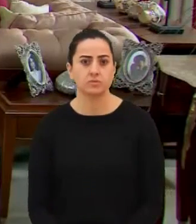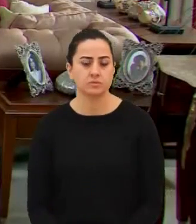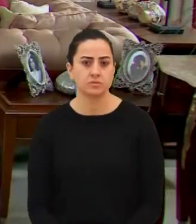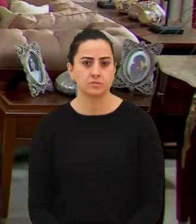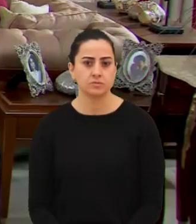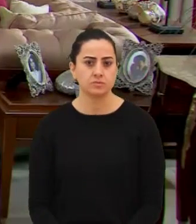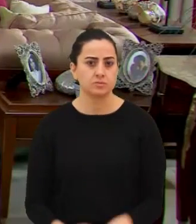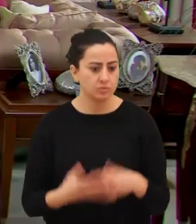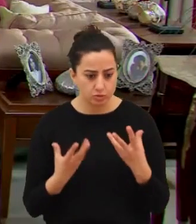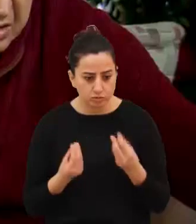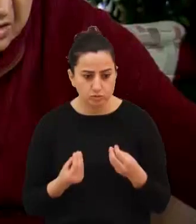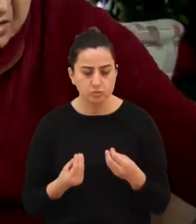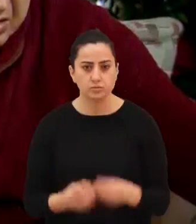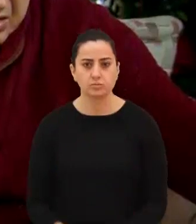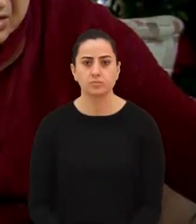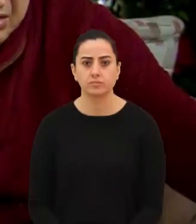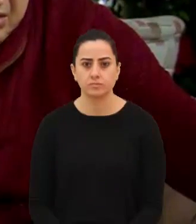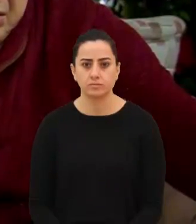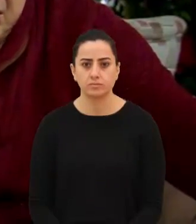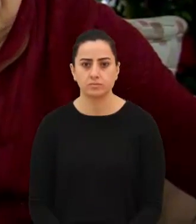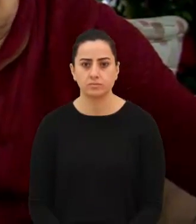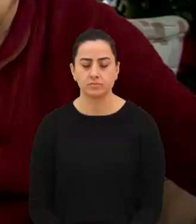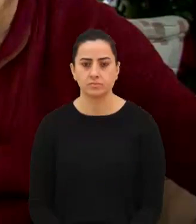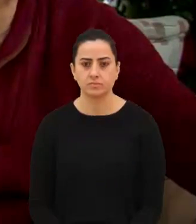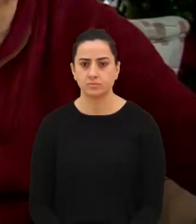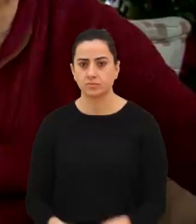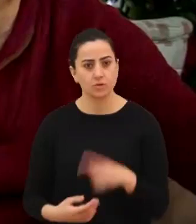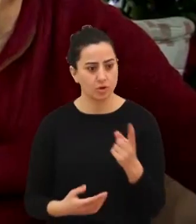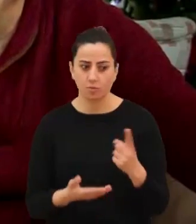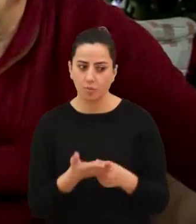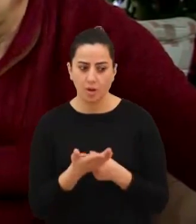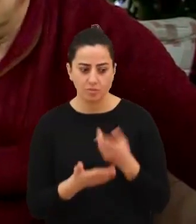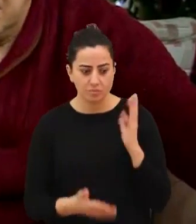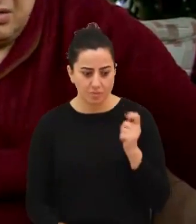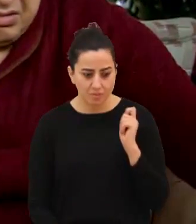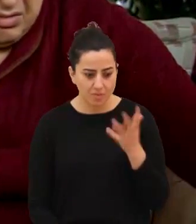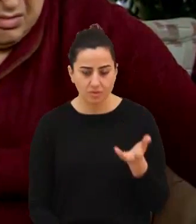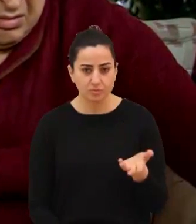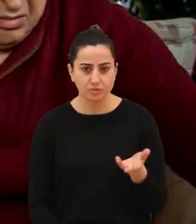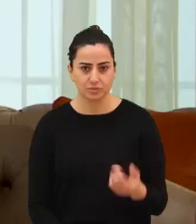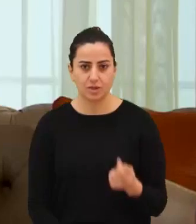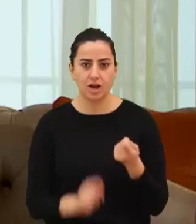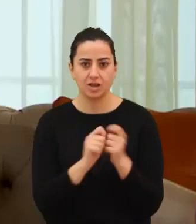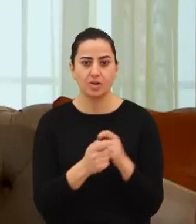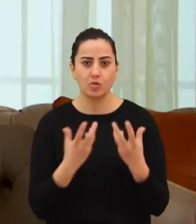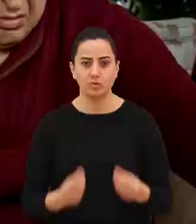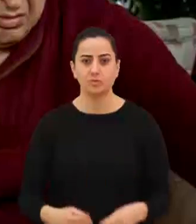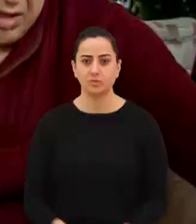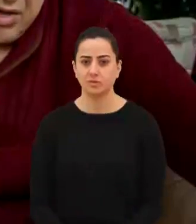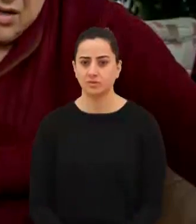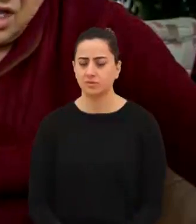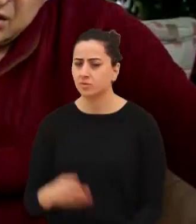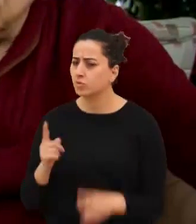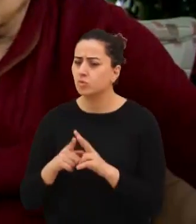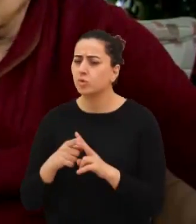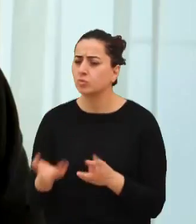Kemal Bey, bal dökülmüş mü? Oo. Senin bal bayağı kıymetliymiş. Nakde dönüşmüş. Lan